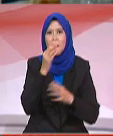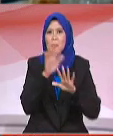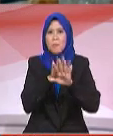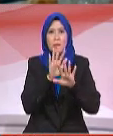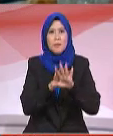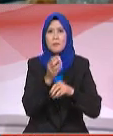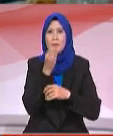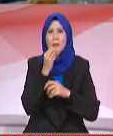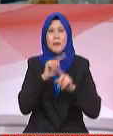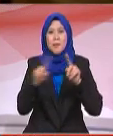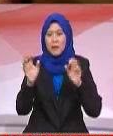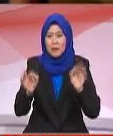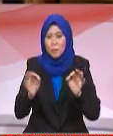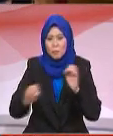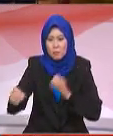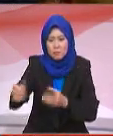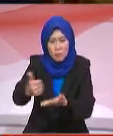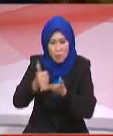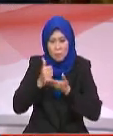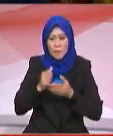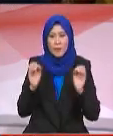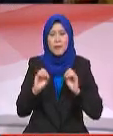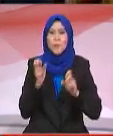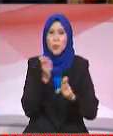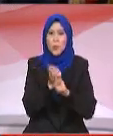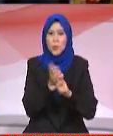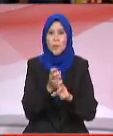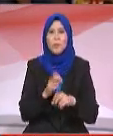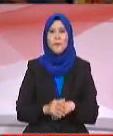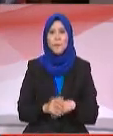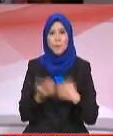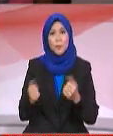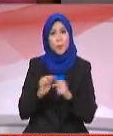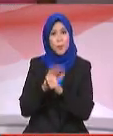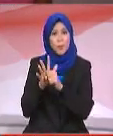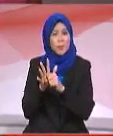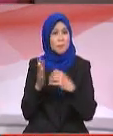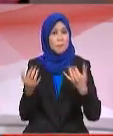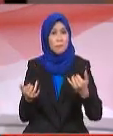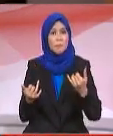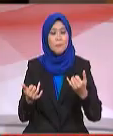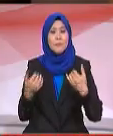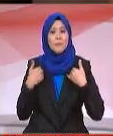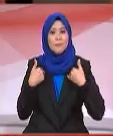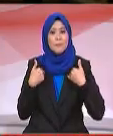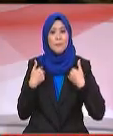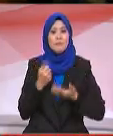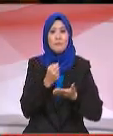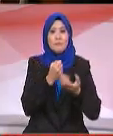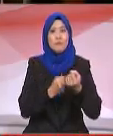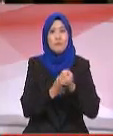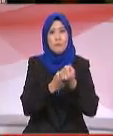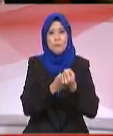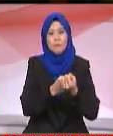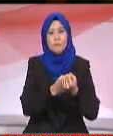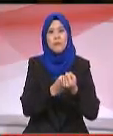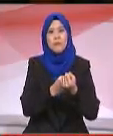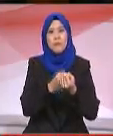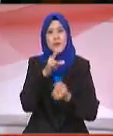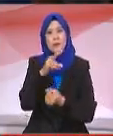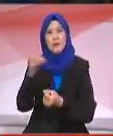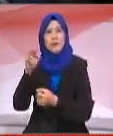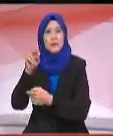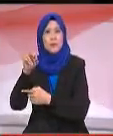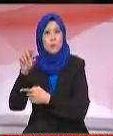Kalau di antara memang susah lah dulu. Di sebalik penularan pandemik, golongan ini terus berada dalam radar pihak berwajib serta